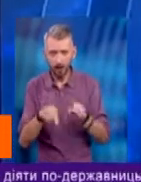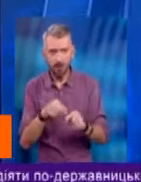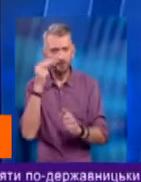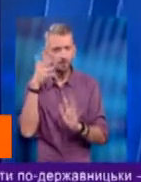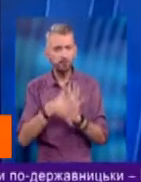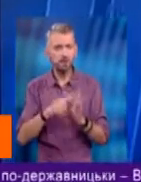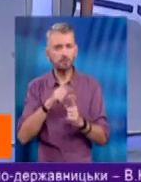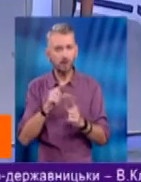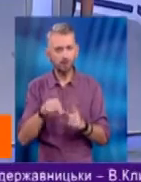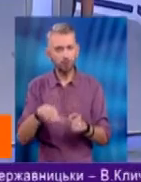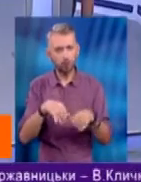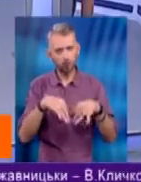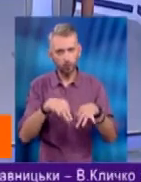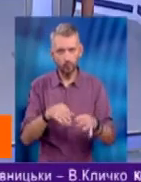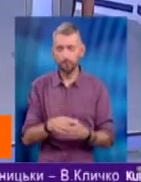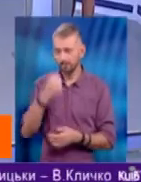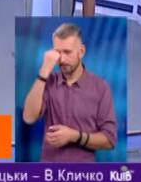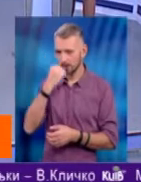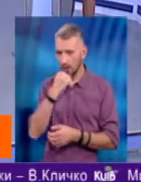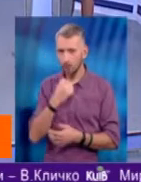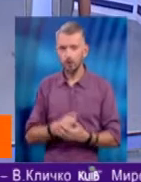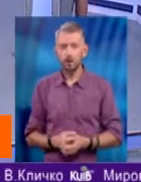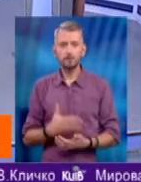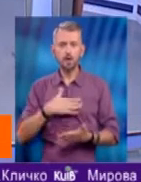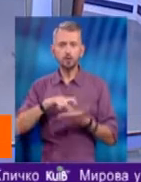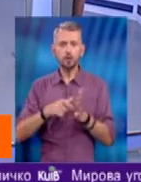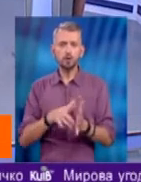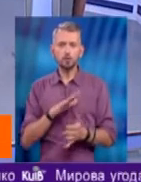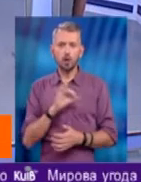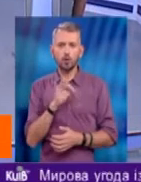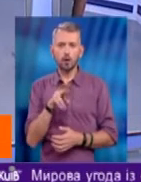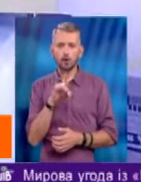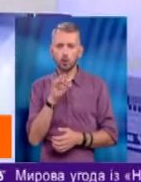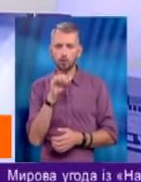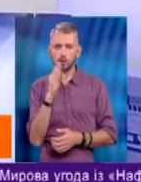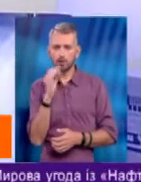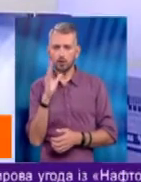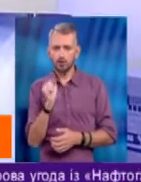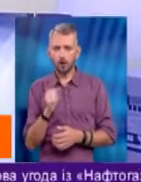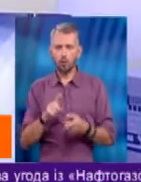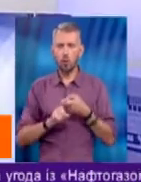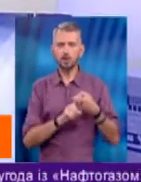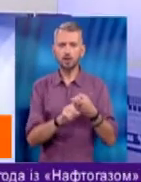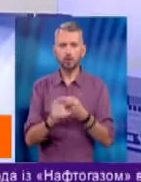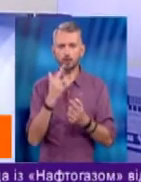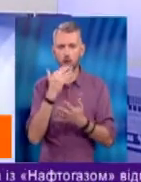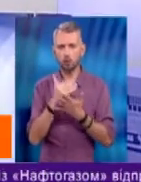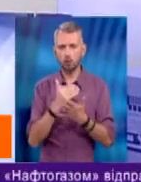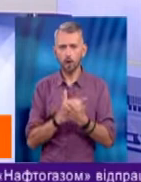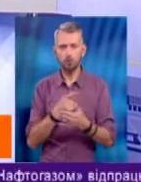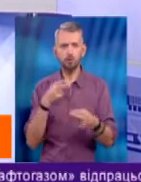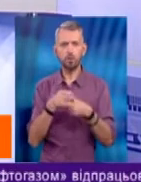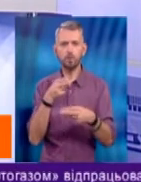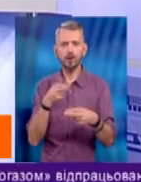і будьте безпечними. Дякую дуже за цю розмову. Я нагадаю, що в нашій студії була Ольга Дробишева, координатор національної програми з